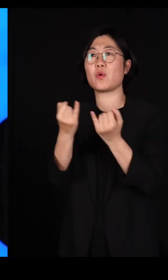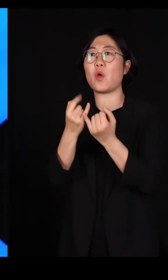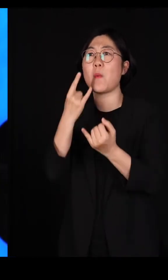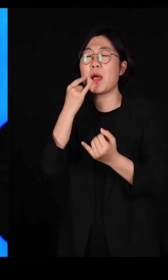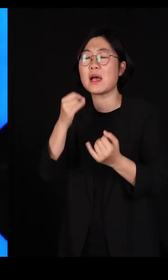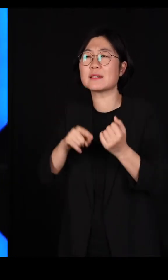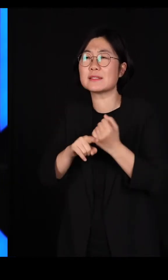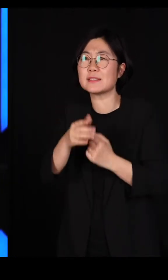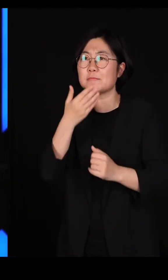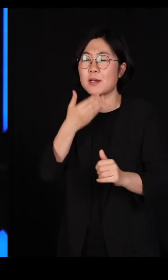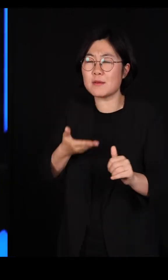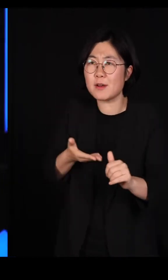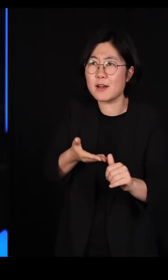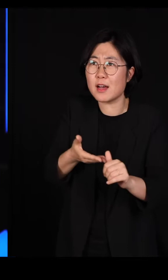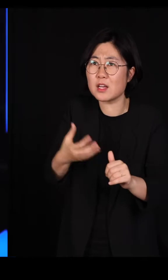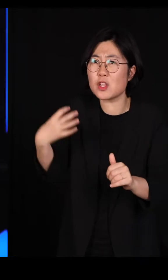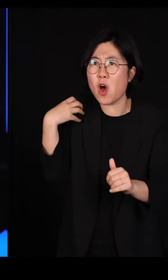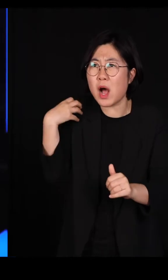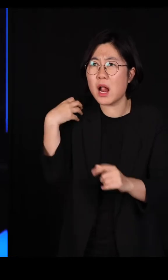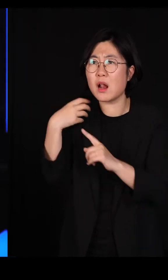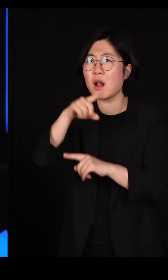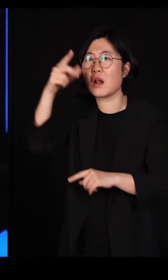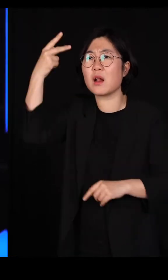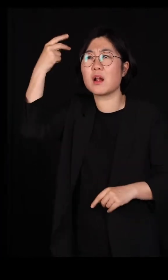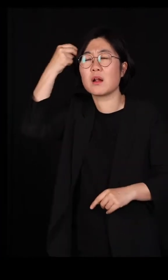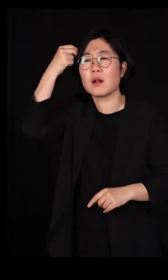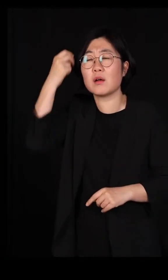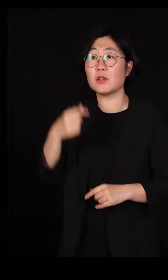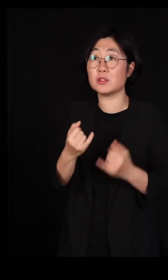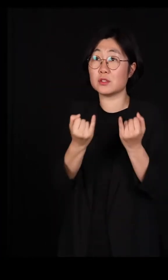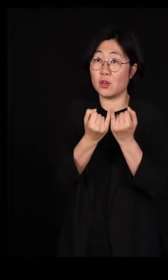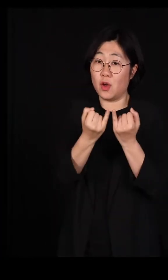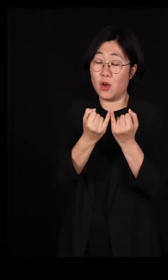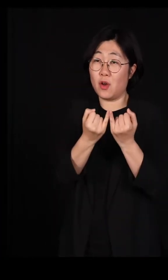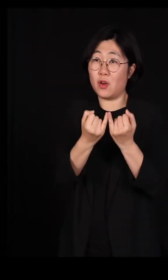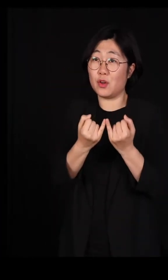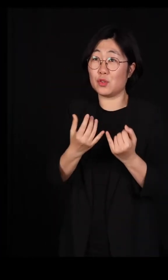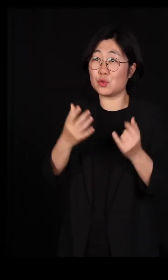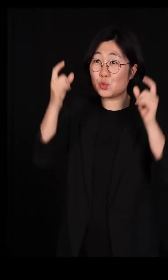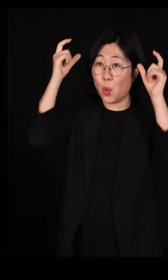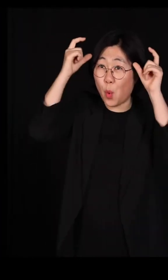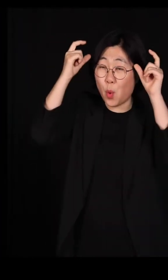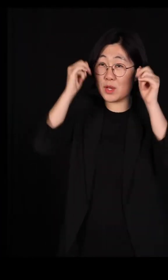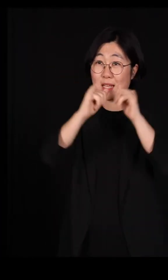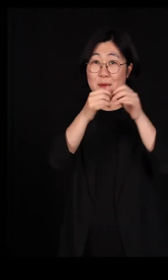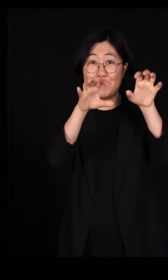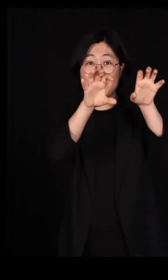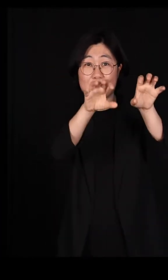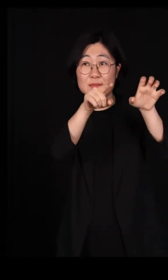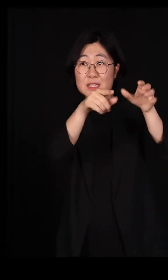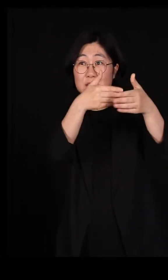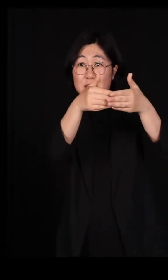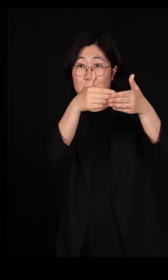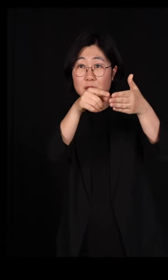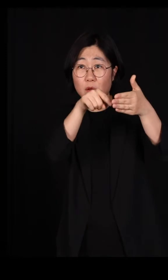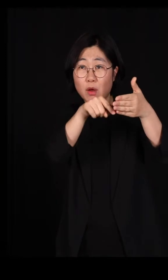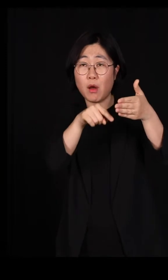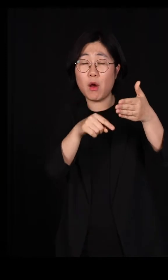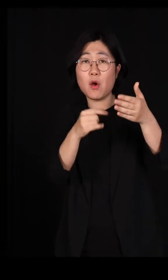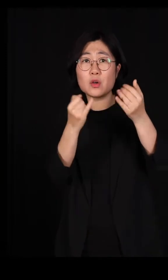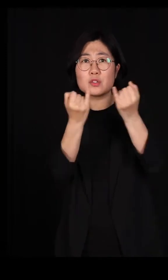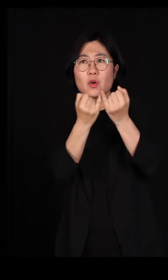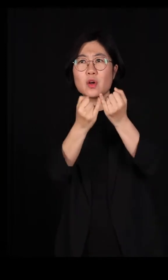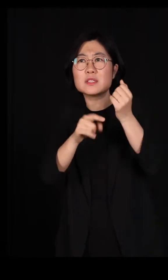역할만 계속 강조하고 있다는 거예요. 여성이 젖소와 사람이 이렇게 나란히 놓이는 구도 속에서